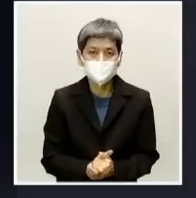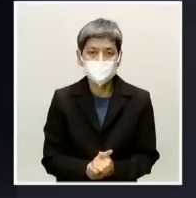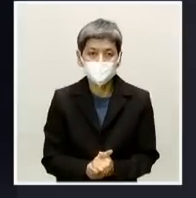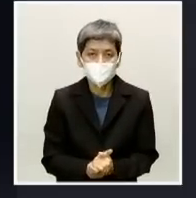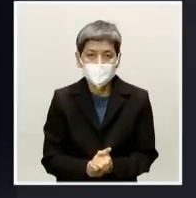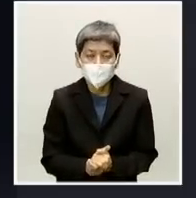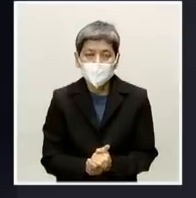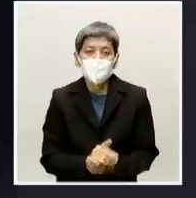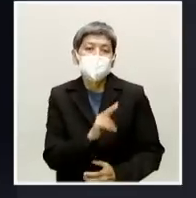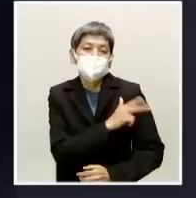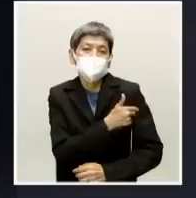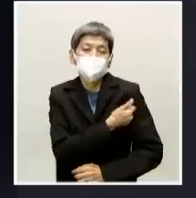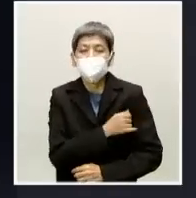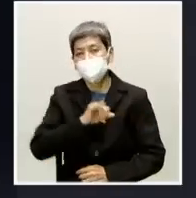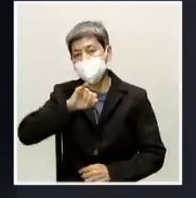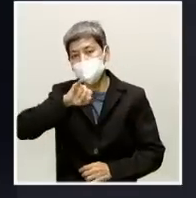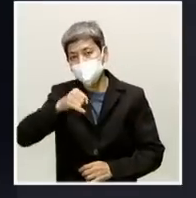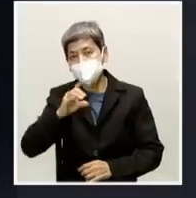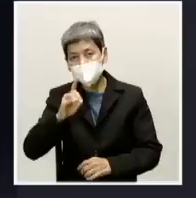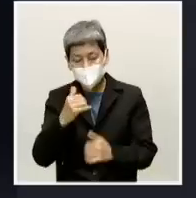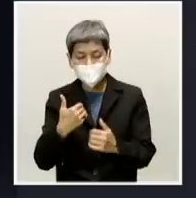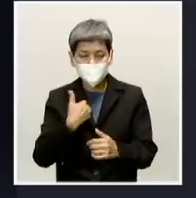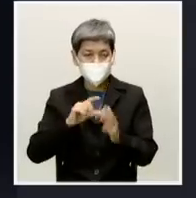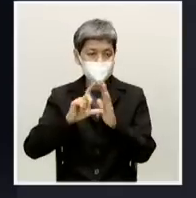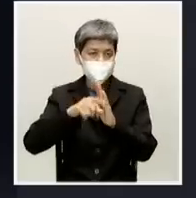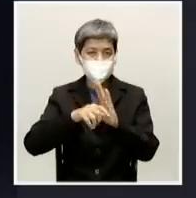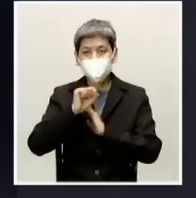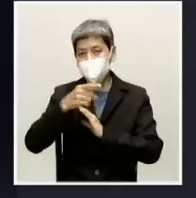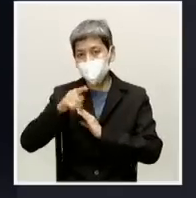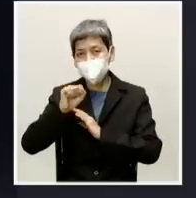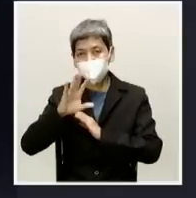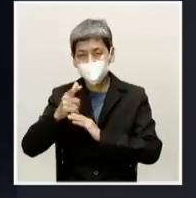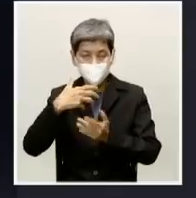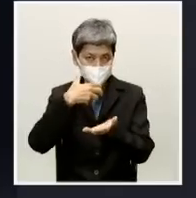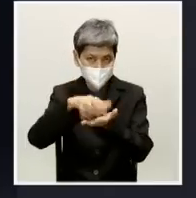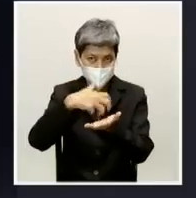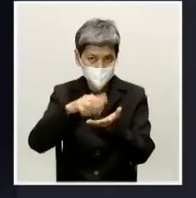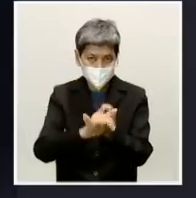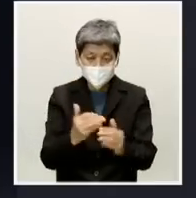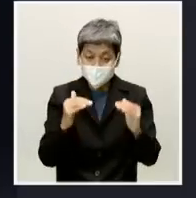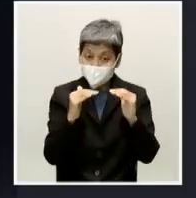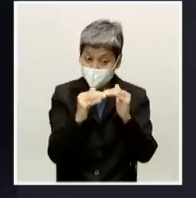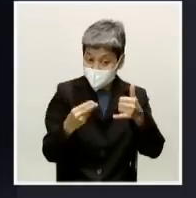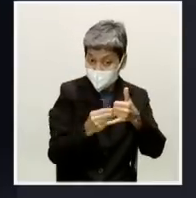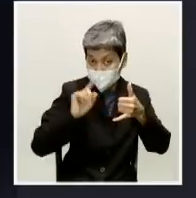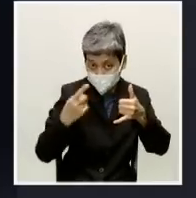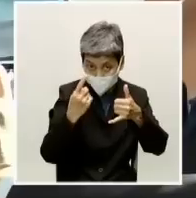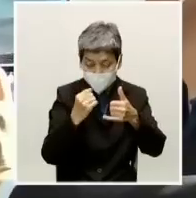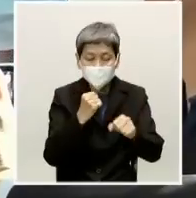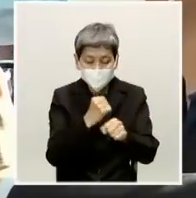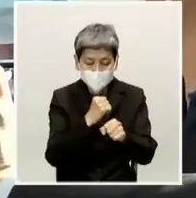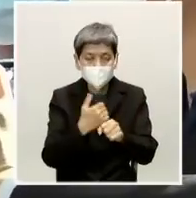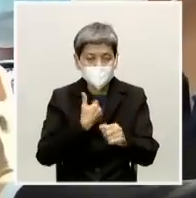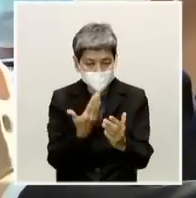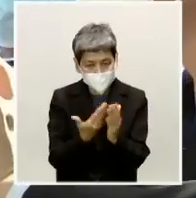ทางด้านของนายแพทย์เจเดตธรรมทัตอารีเลขาธิการสปสช.เปิดเผยว่าสิทธิประโยชน์ใหม่นี้จะครอบคลุม